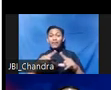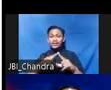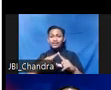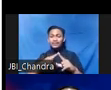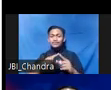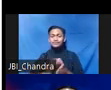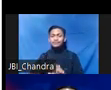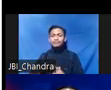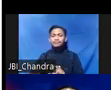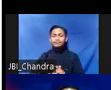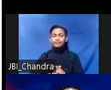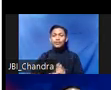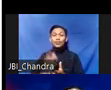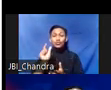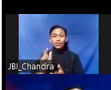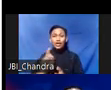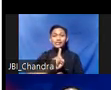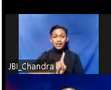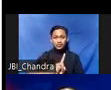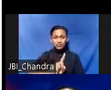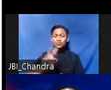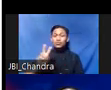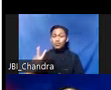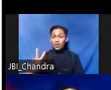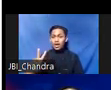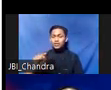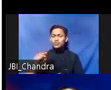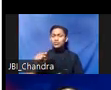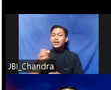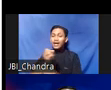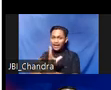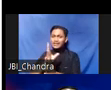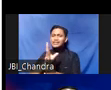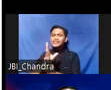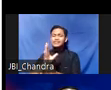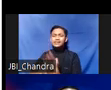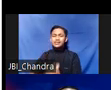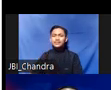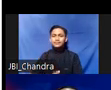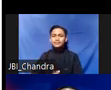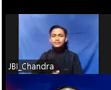berbahaya ya Sedangkan untuk yang satu sama dua yaitu sifatnya free